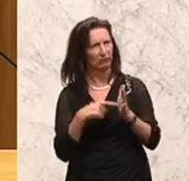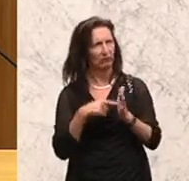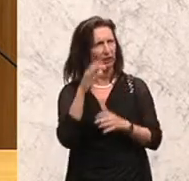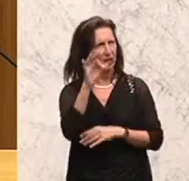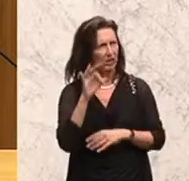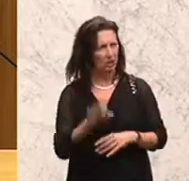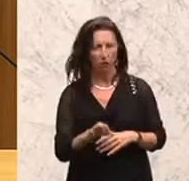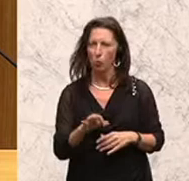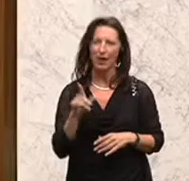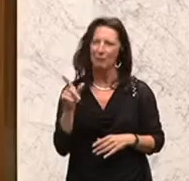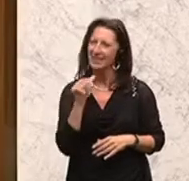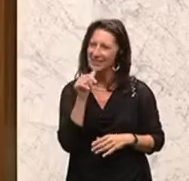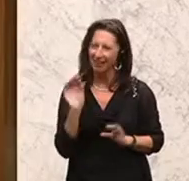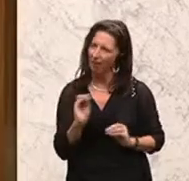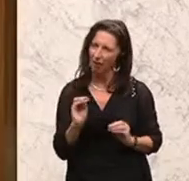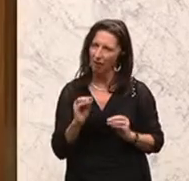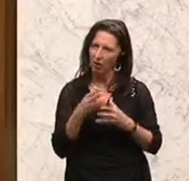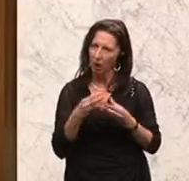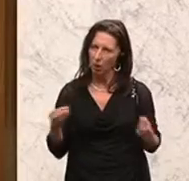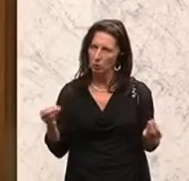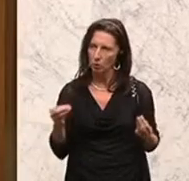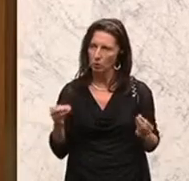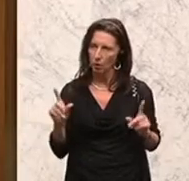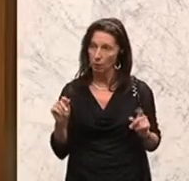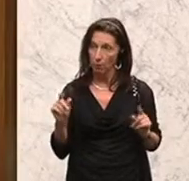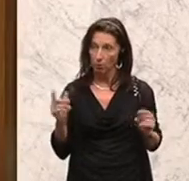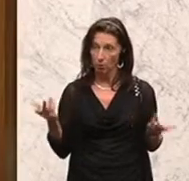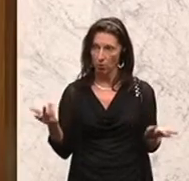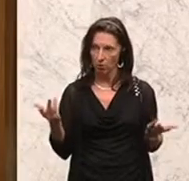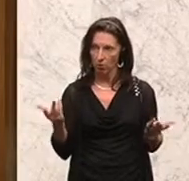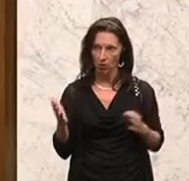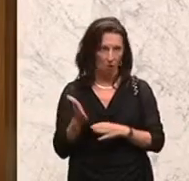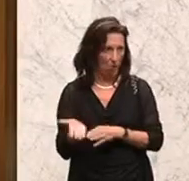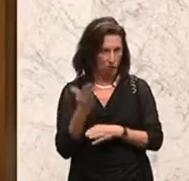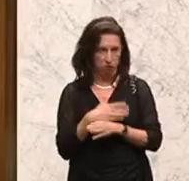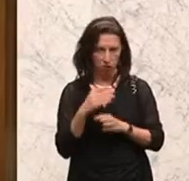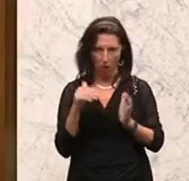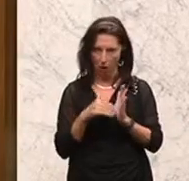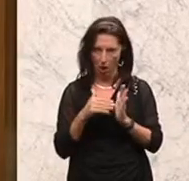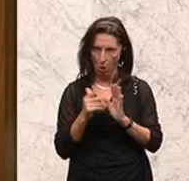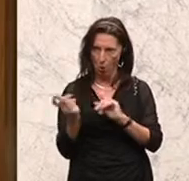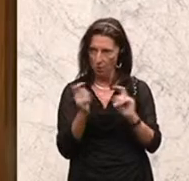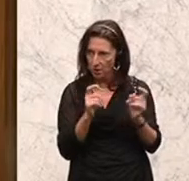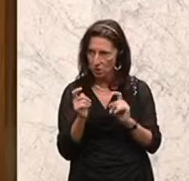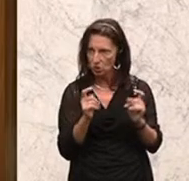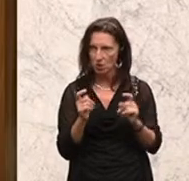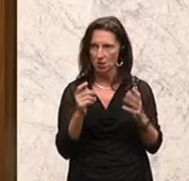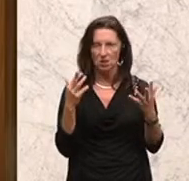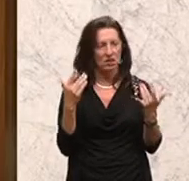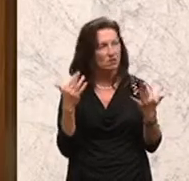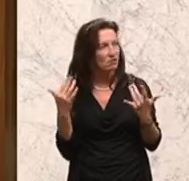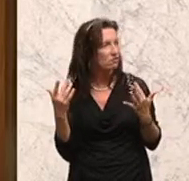überhaupt kein Lösungsansatz. Denn wenn ich nicht von vornherein da mal darüber diskutiere, wie viele Menschen können hier kommen unter